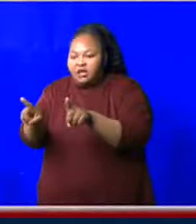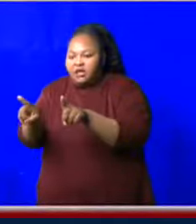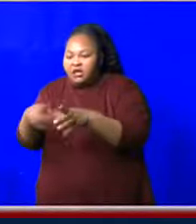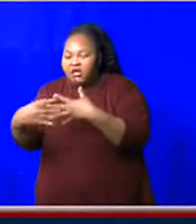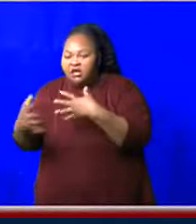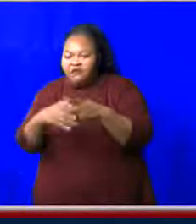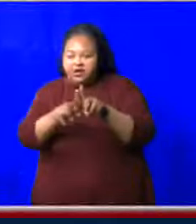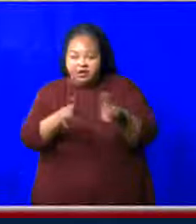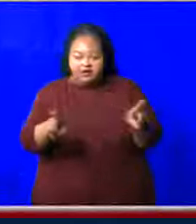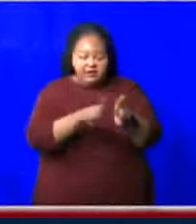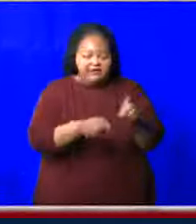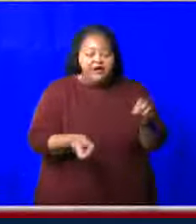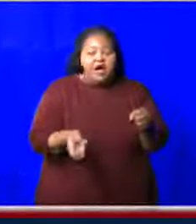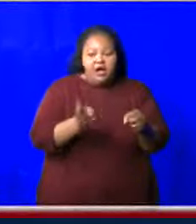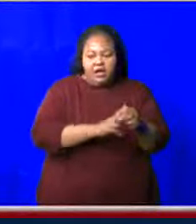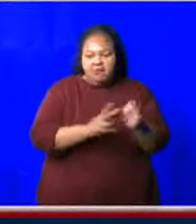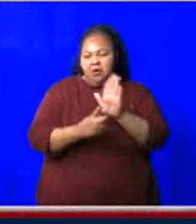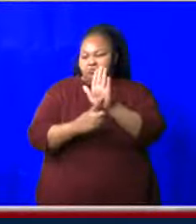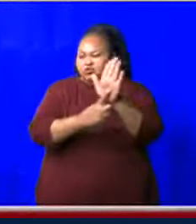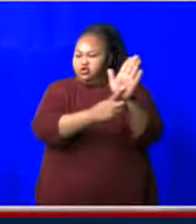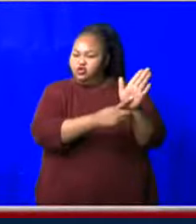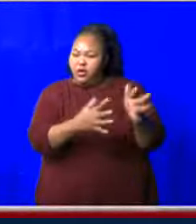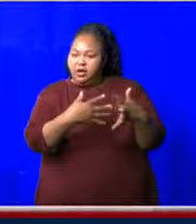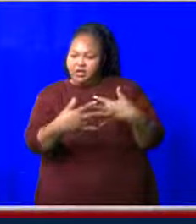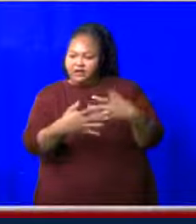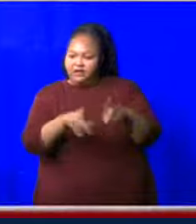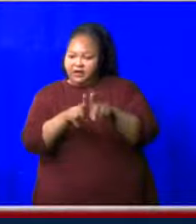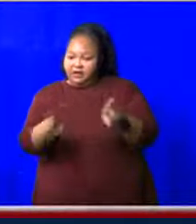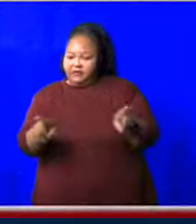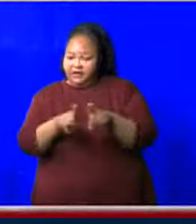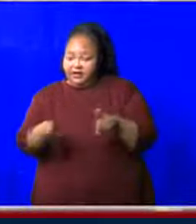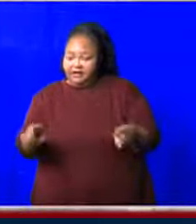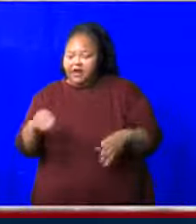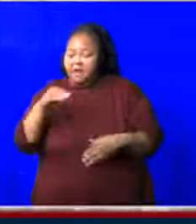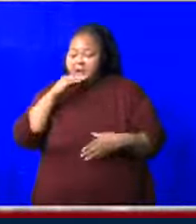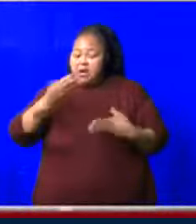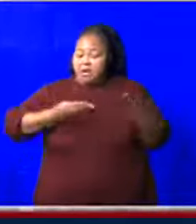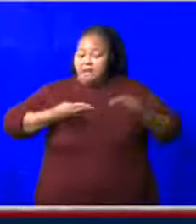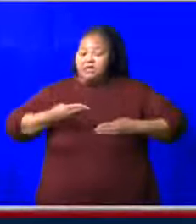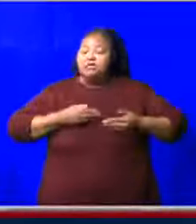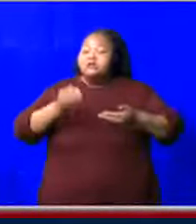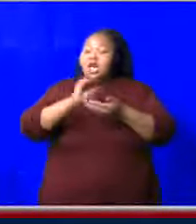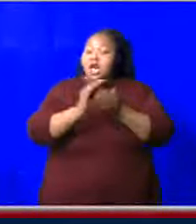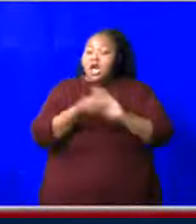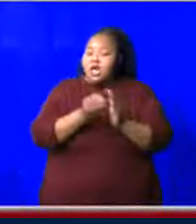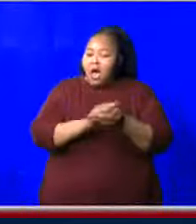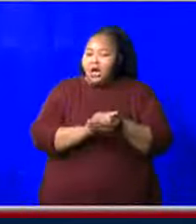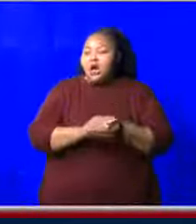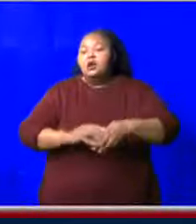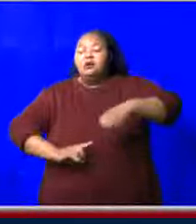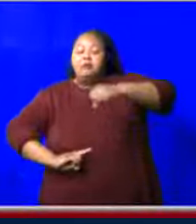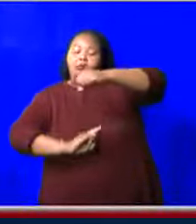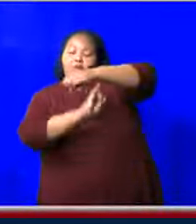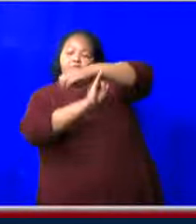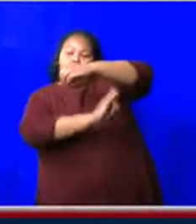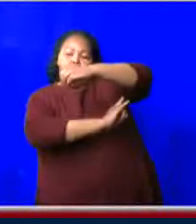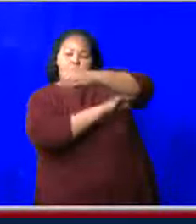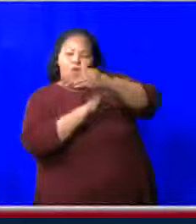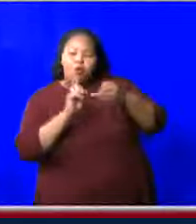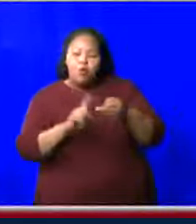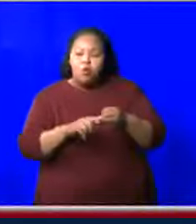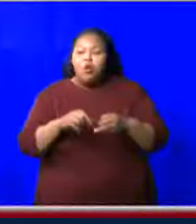mekhicito liyahlukahlukene. Njengoba le nkampani ihamba igcine seyakho lomnyendo sibili lokufaka ekhathi emabhuloho,